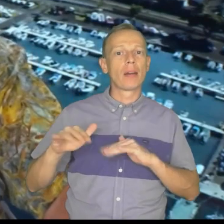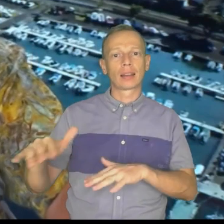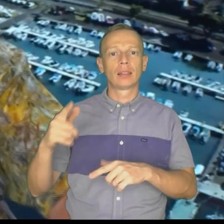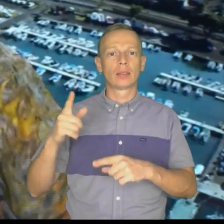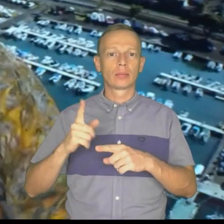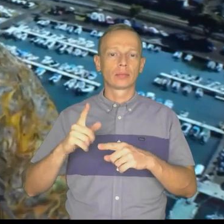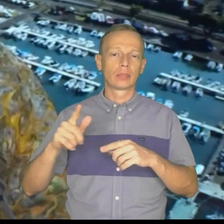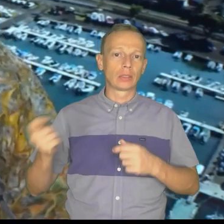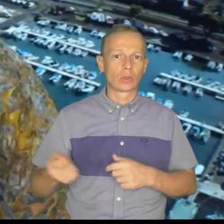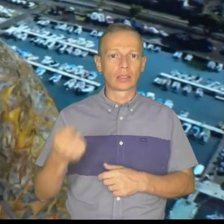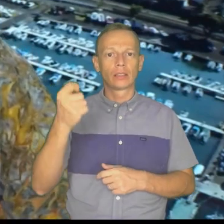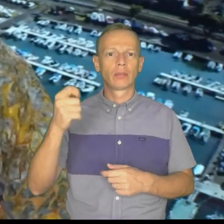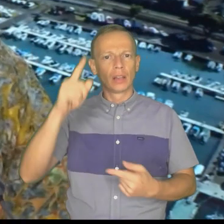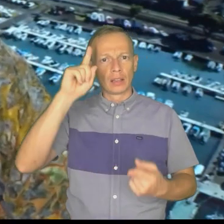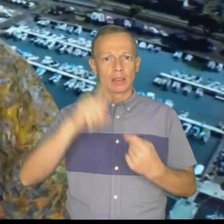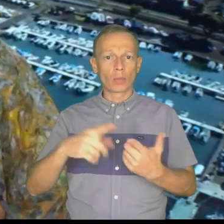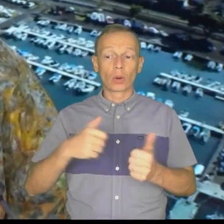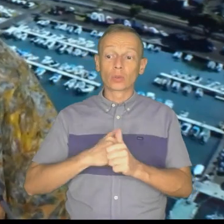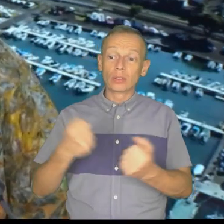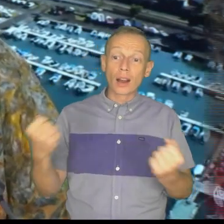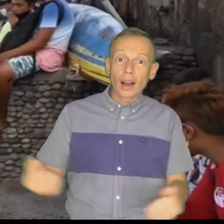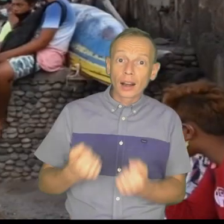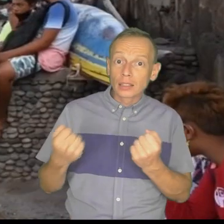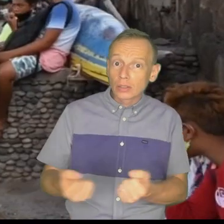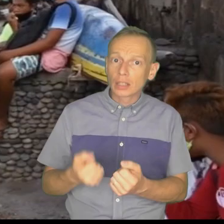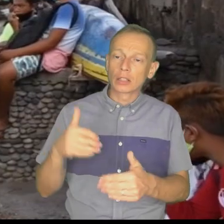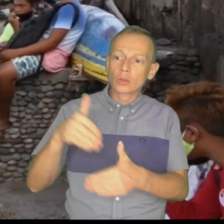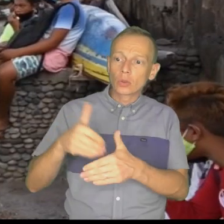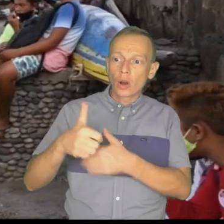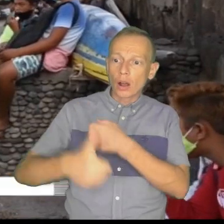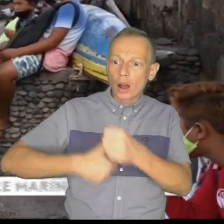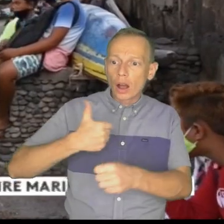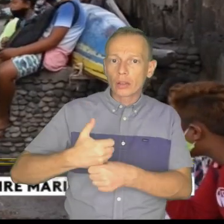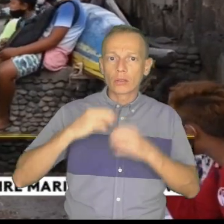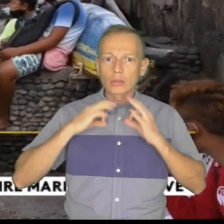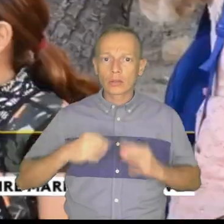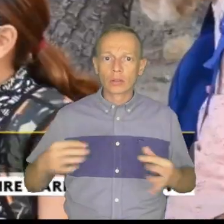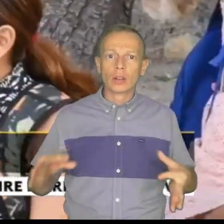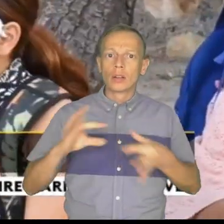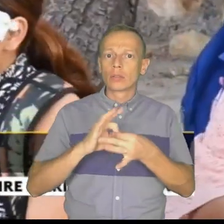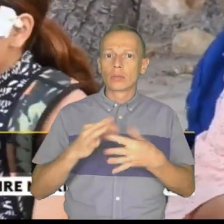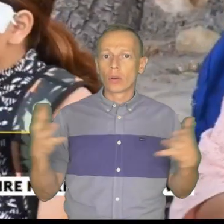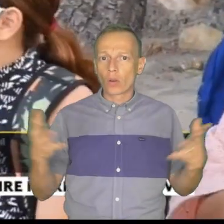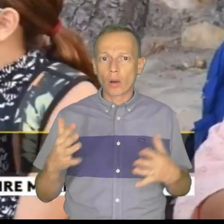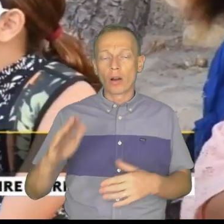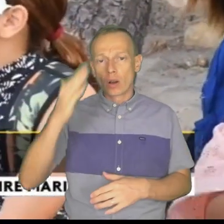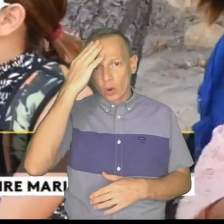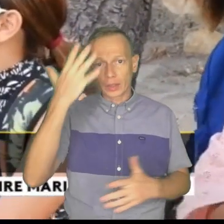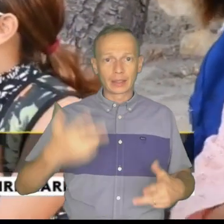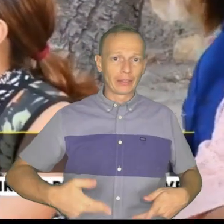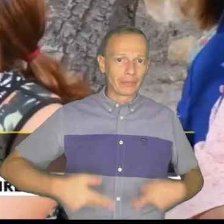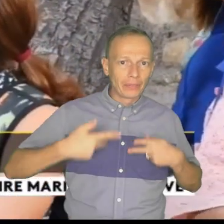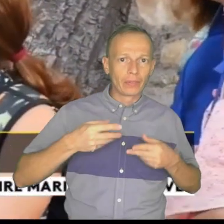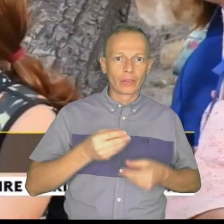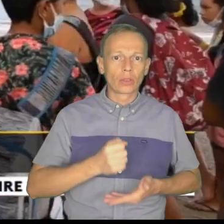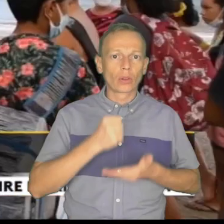se mérite et qui se maintient en fonction des activités réalisées durant l'année scolaire en lien avec les 3 piliers, à savoir